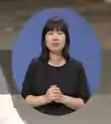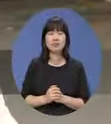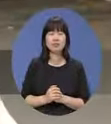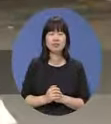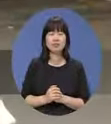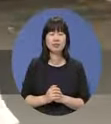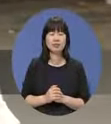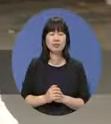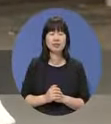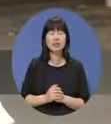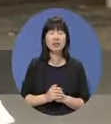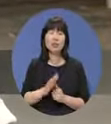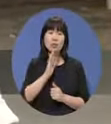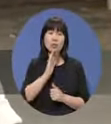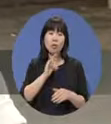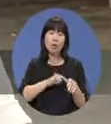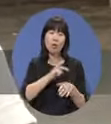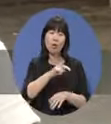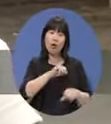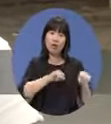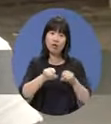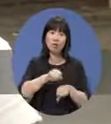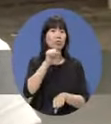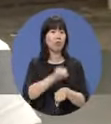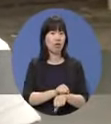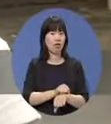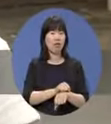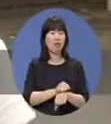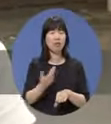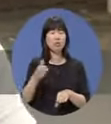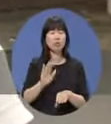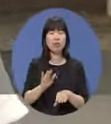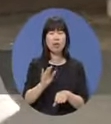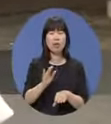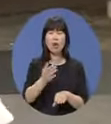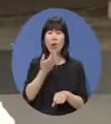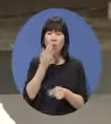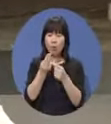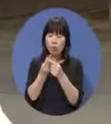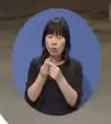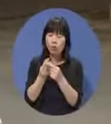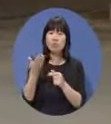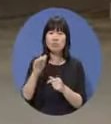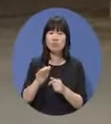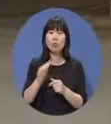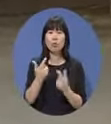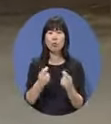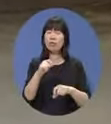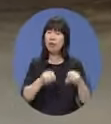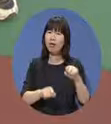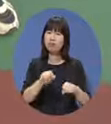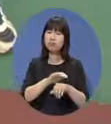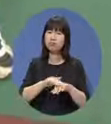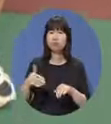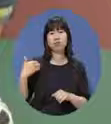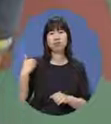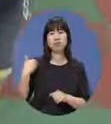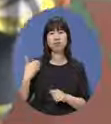엄청 활동적이고 하는데 그만큼 안 먹는데 어떻게 저렇게 다니는지 모르겠어요. 얘는?